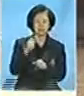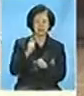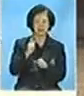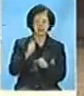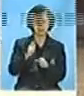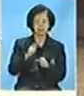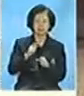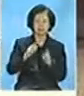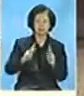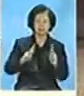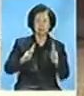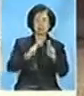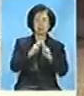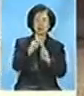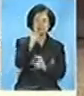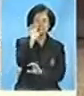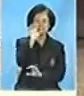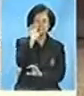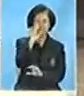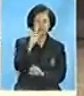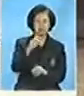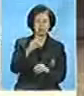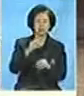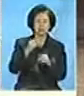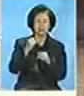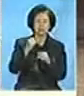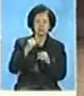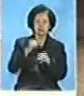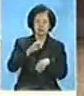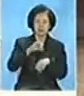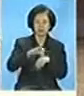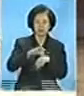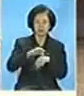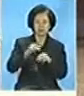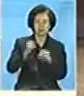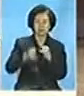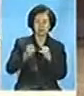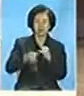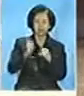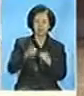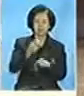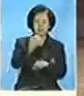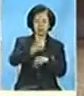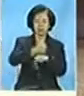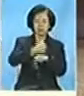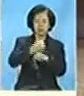ดไทยตำแหน่งสุดท้ายเป็นผู้ว่าการจังหวัดเพ